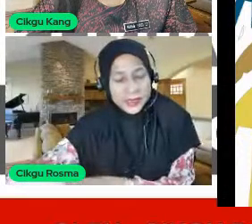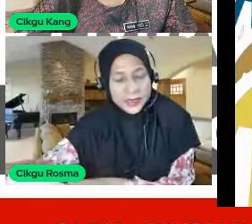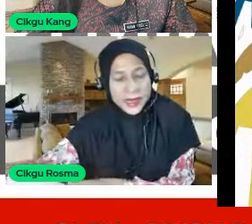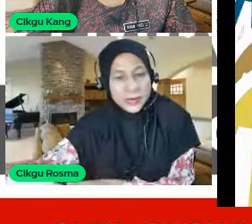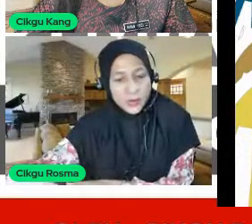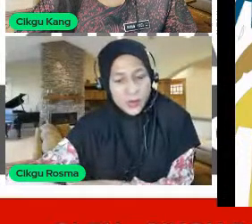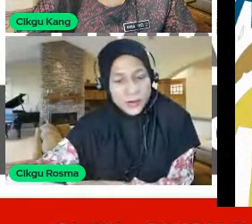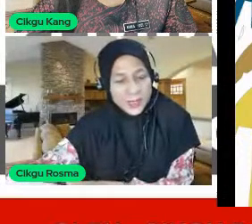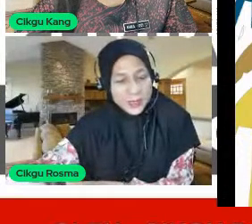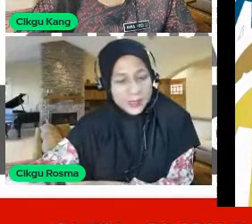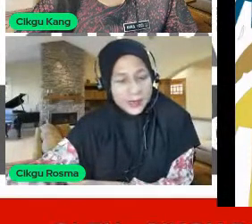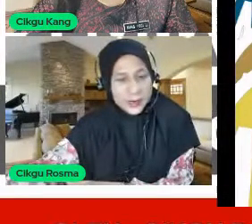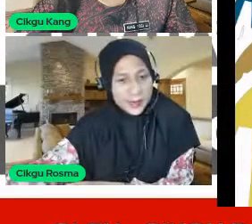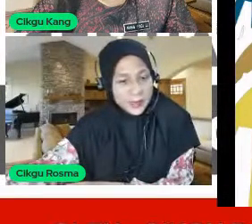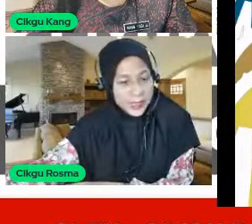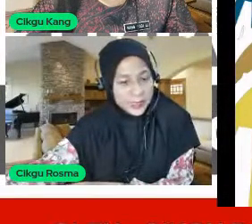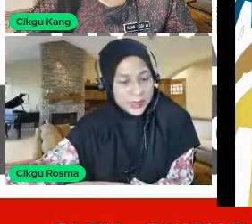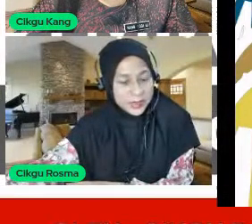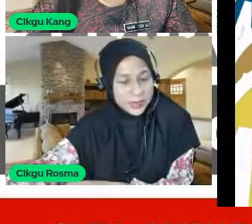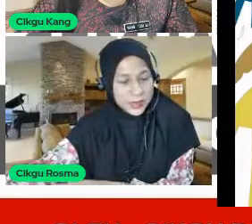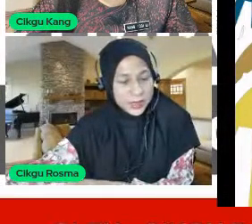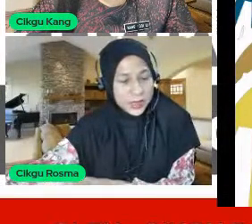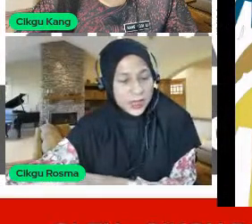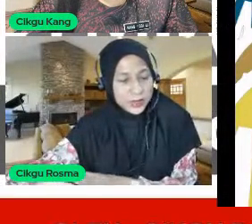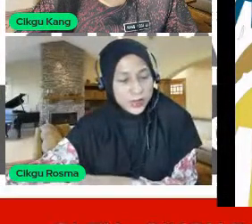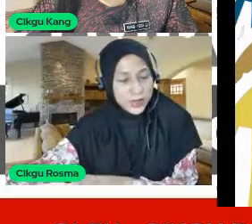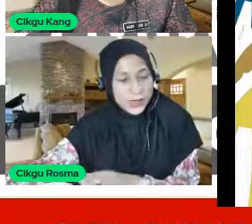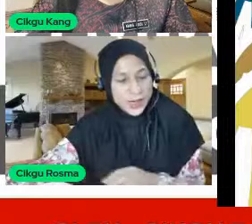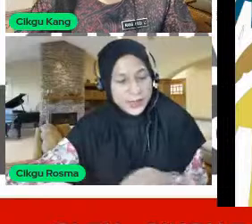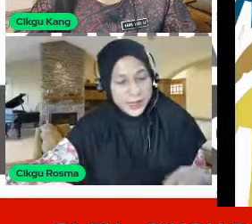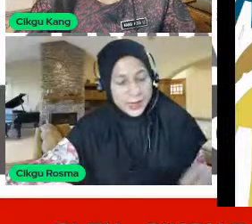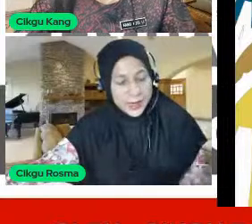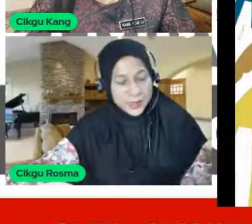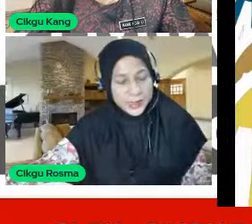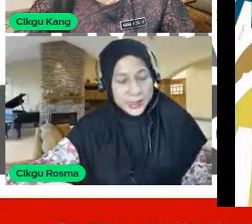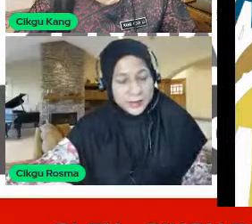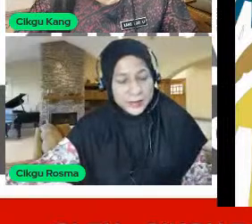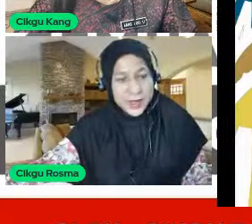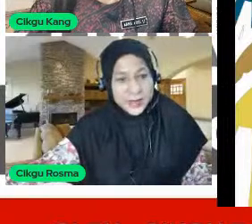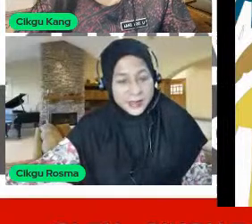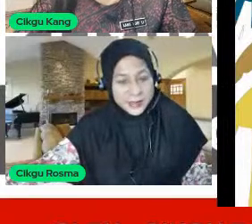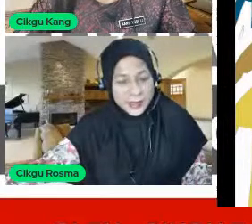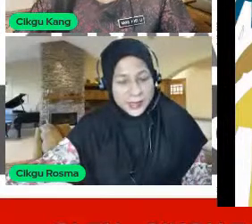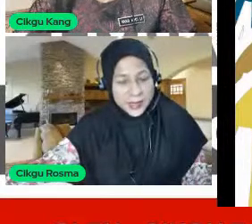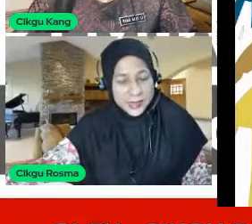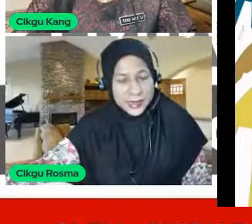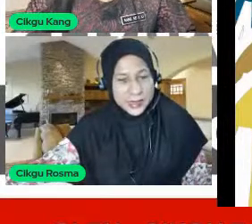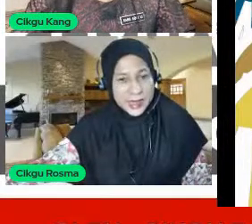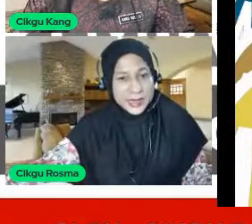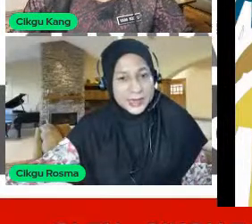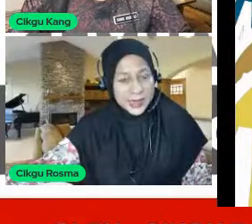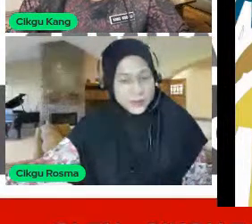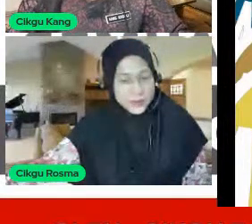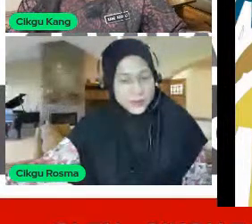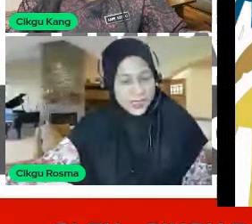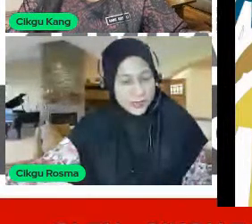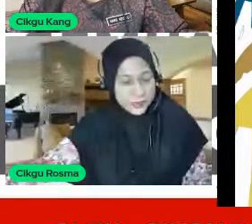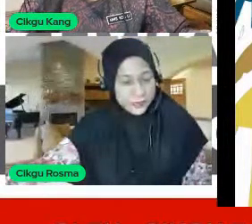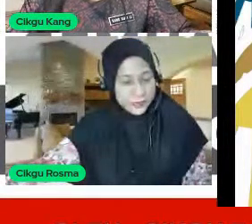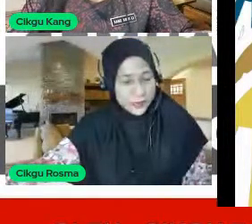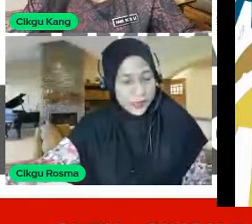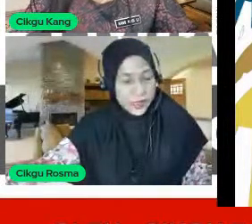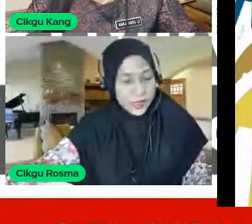sehingga 12.00 tengah malam saja kok kenas hari yang lepas tidak akan lekat dalam